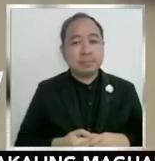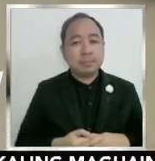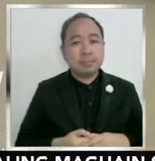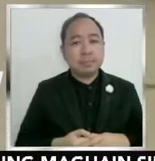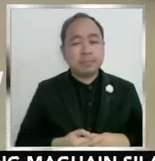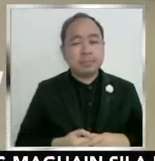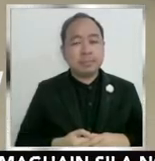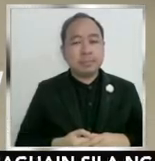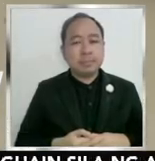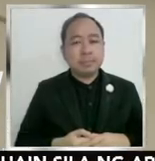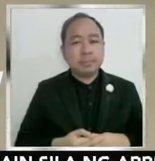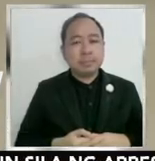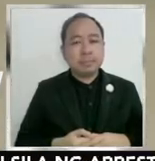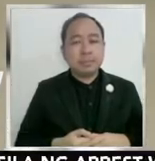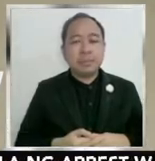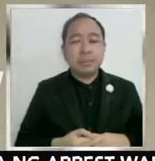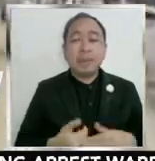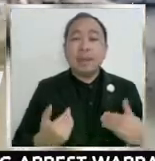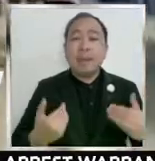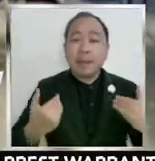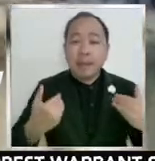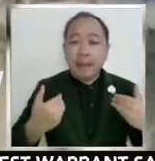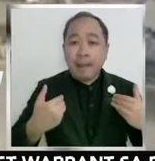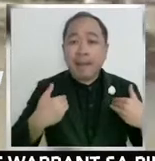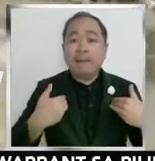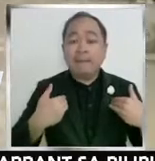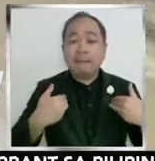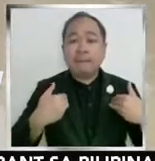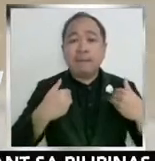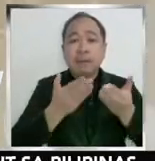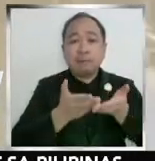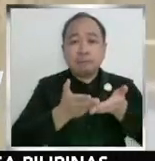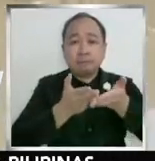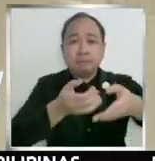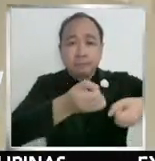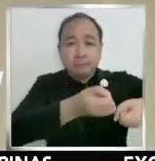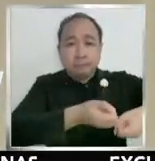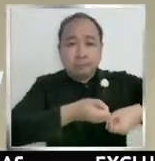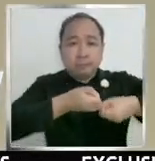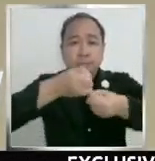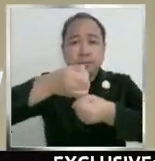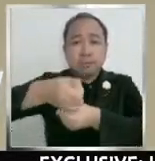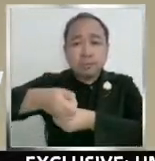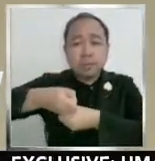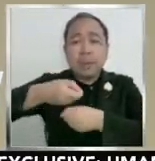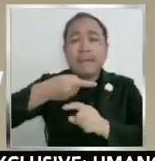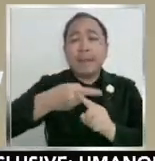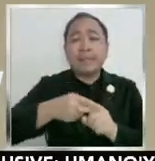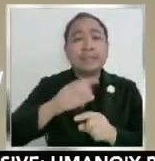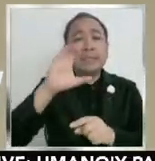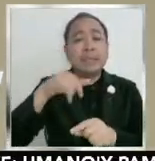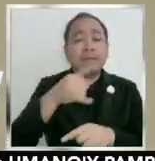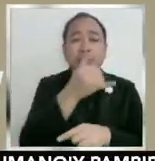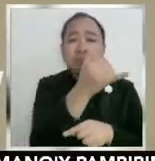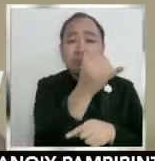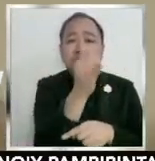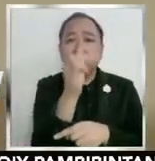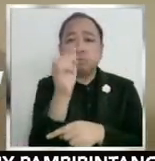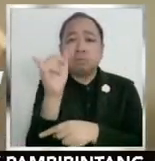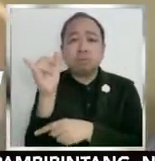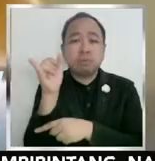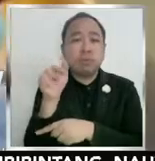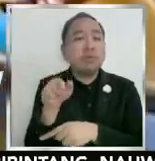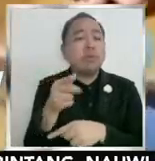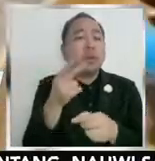Gamit ang sagwan at cellphone camera, ilang araw nang nililibot ng vlogger na si Ryan ang barangay May Sulaw sa Kalumpit,